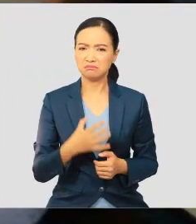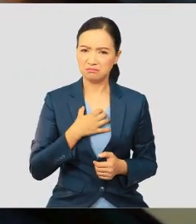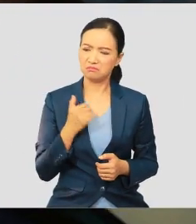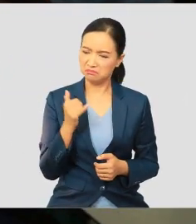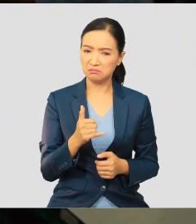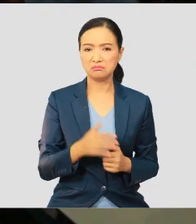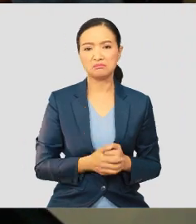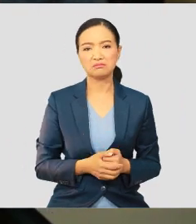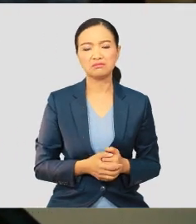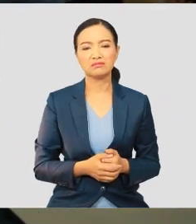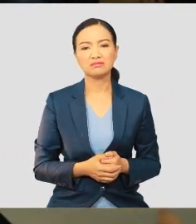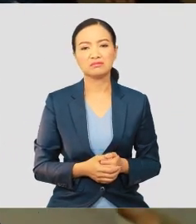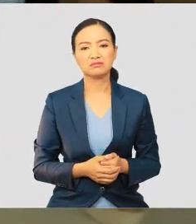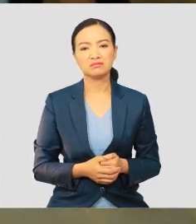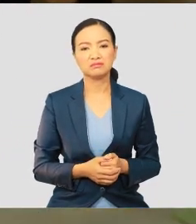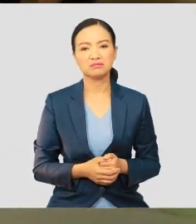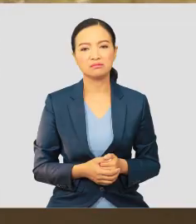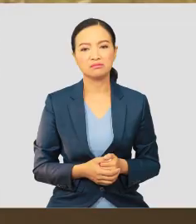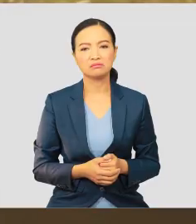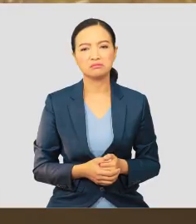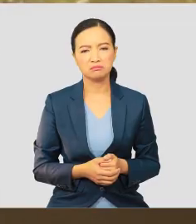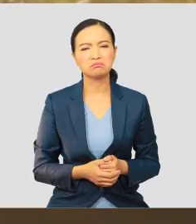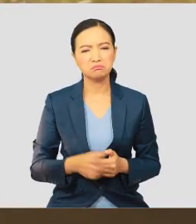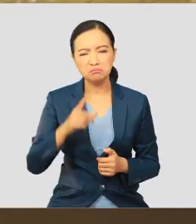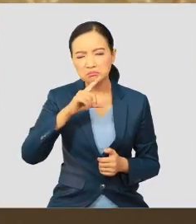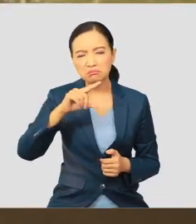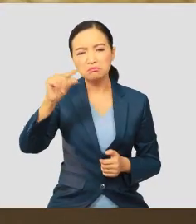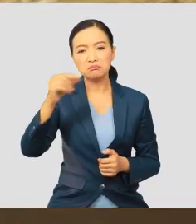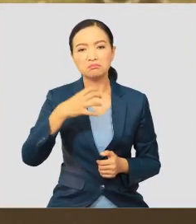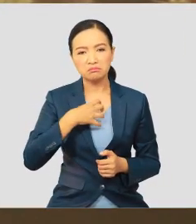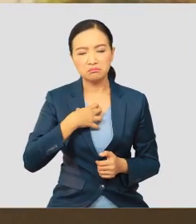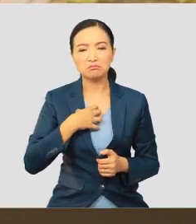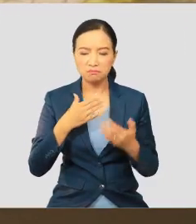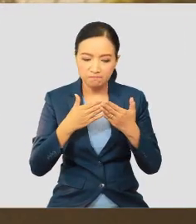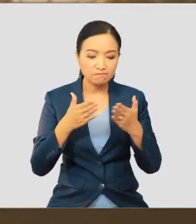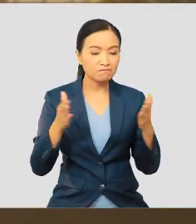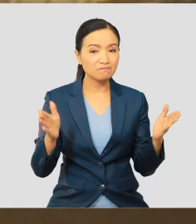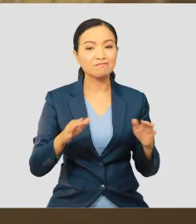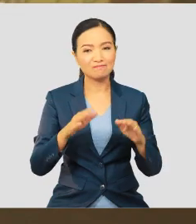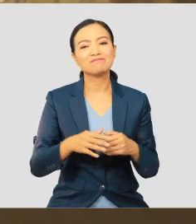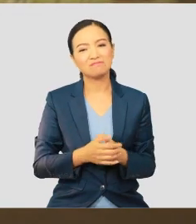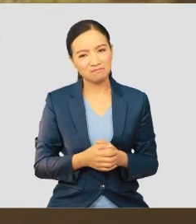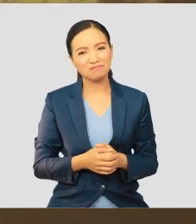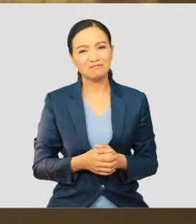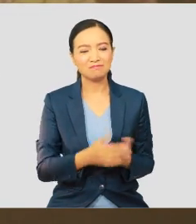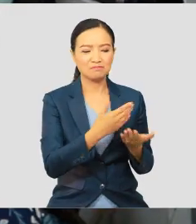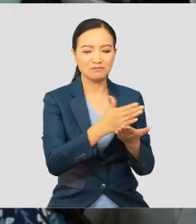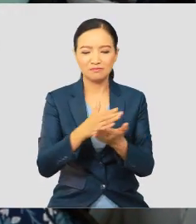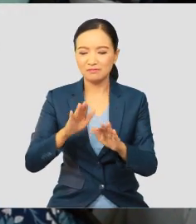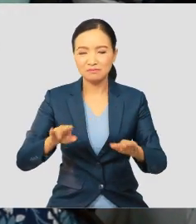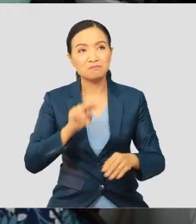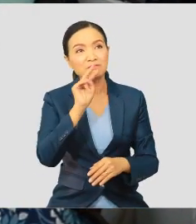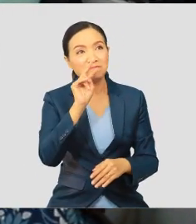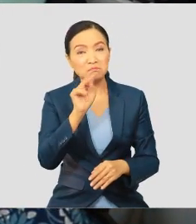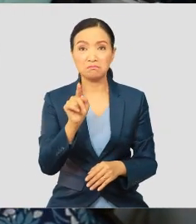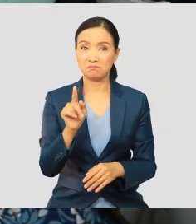ค่ะเพราะเราก็เป็นเด็กต่างจังหวัดเนาะไปต่างที่มันก็ไกลก็อยากจะเปิดโลกให้น้องๆแบ่งปันโลกของหมุนให้น้